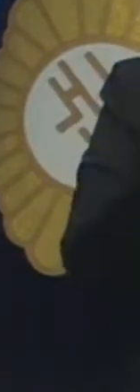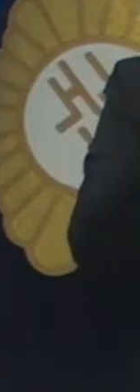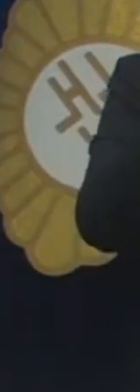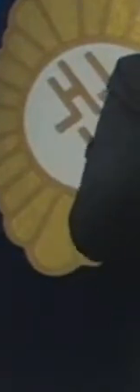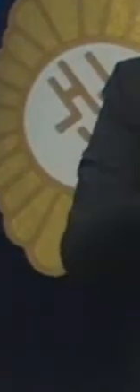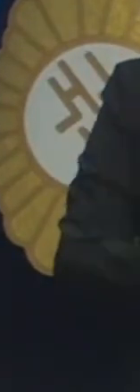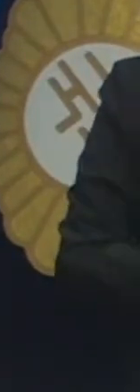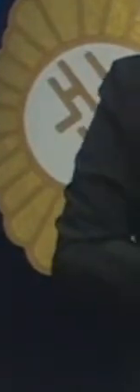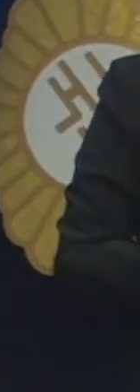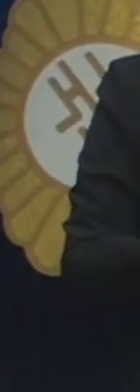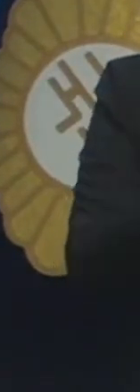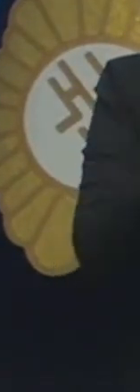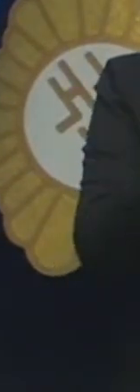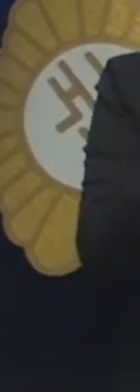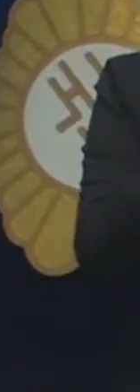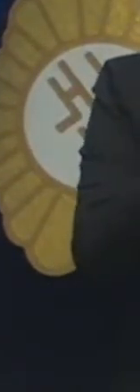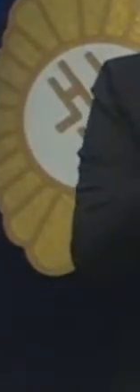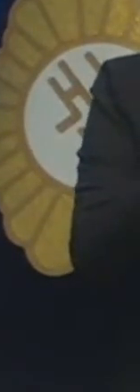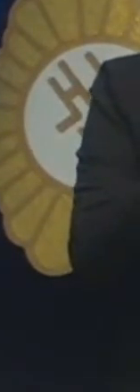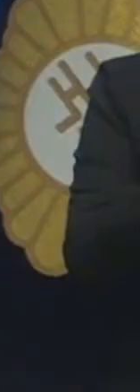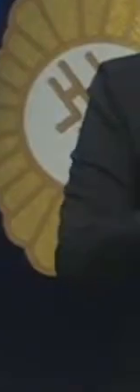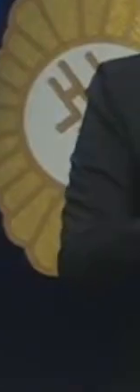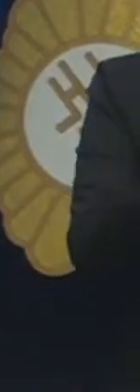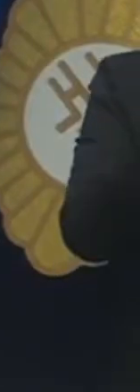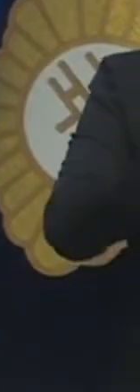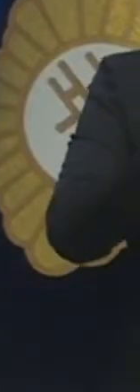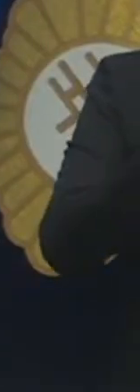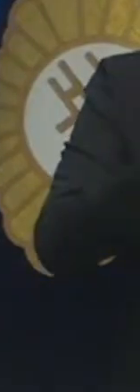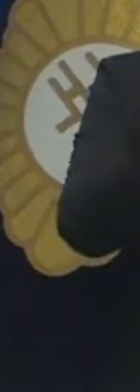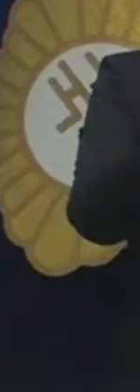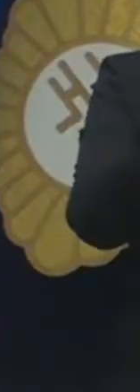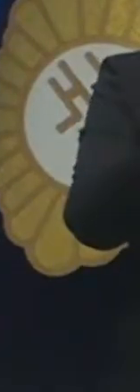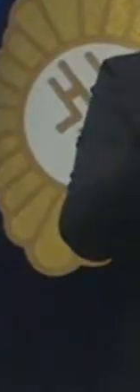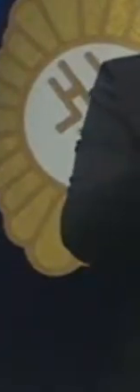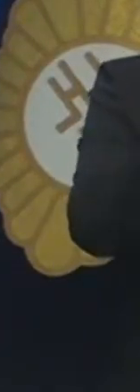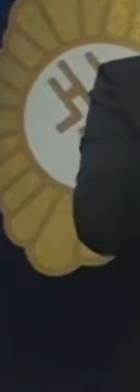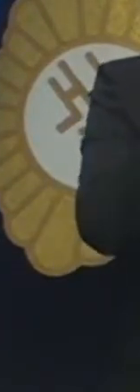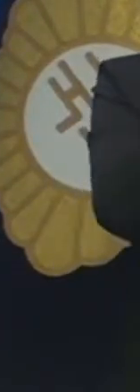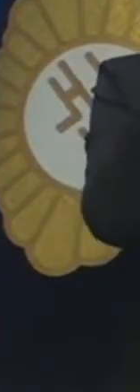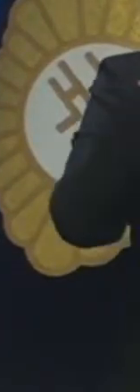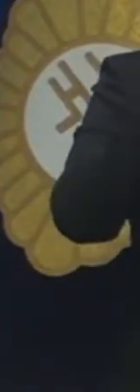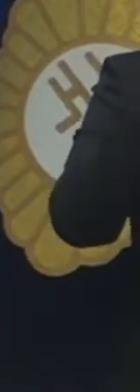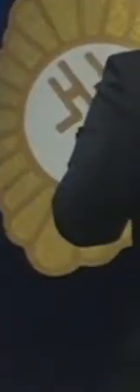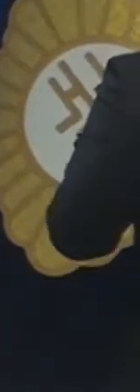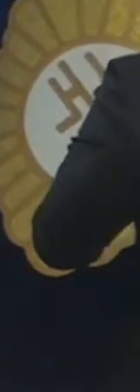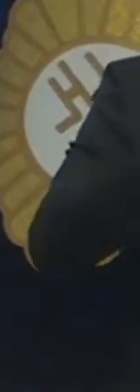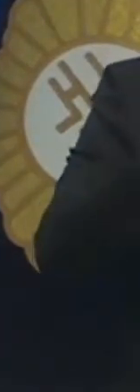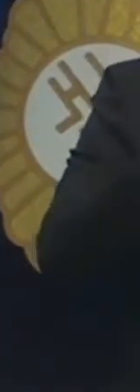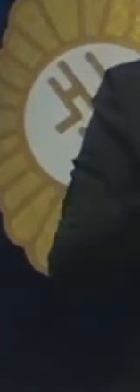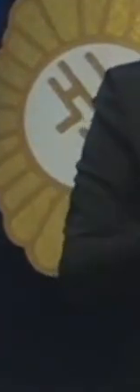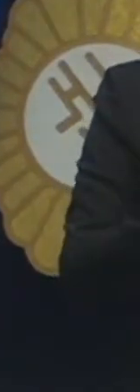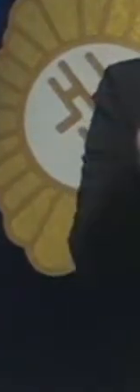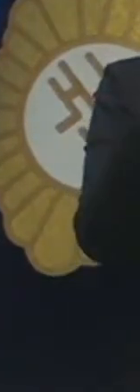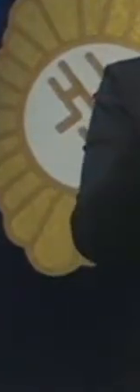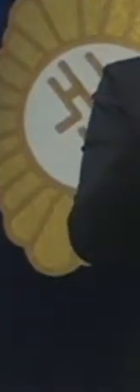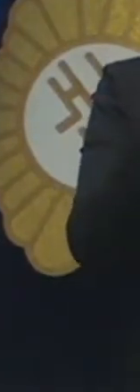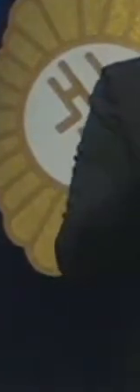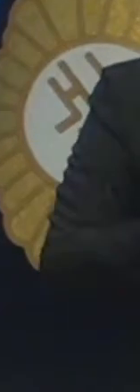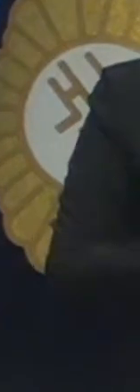부분들인데요. 이런 부분도 법적인 절차 또는 진상이 밝혀져야 되는 그런 문제 아닙니다. 세